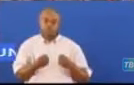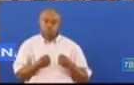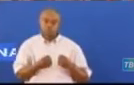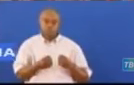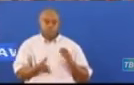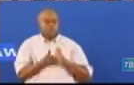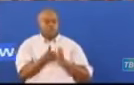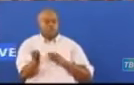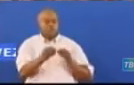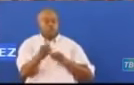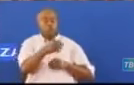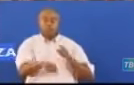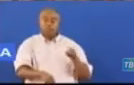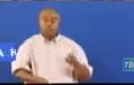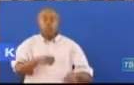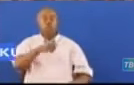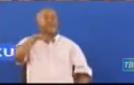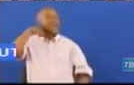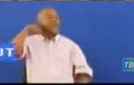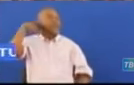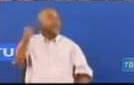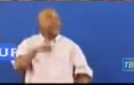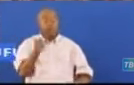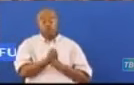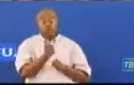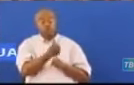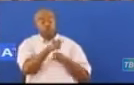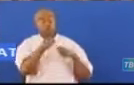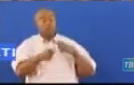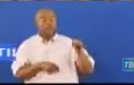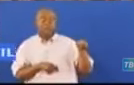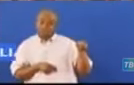ukaanza kuwachokonoa, wallahi nakwambia tutadili na wewe.